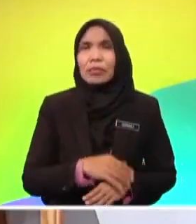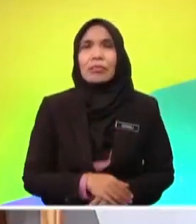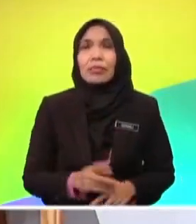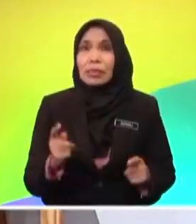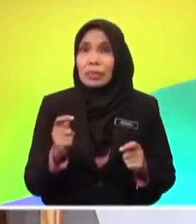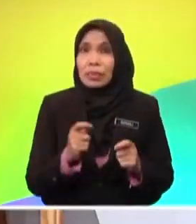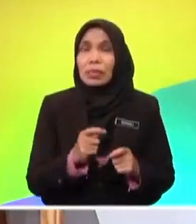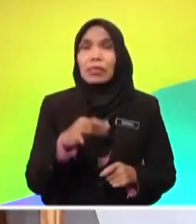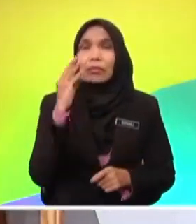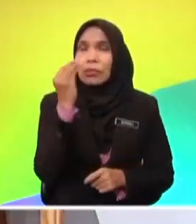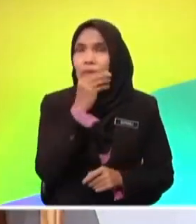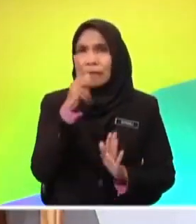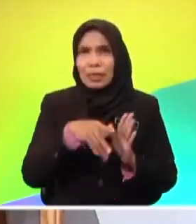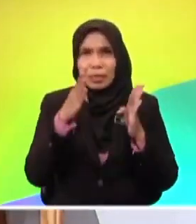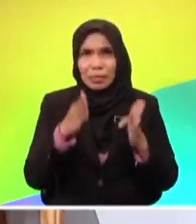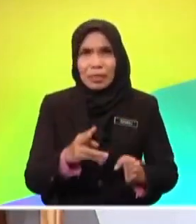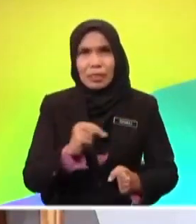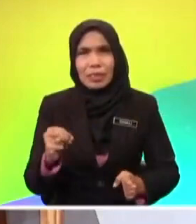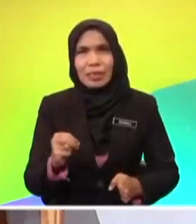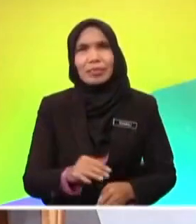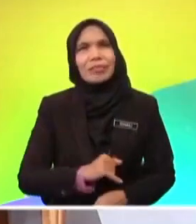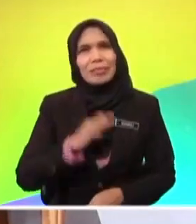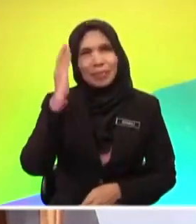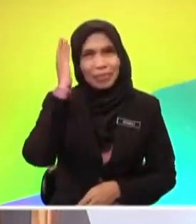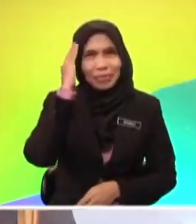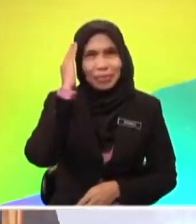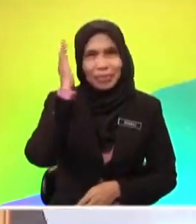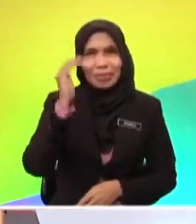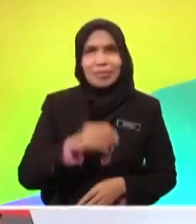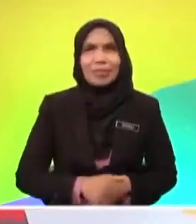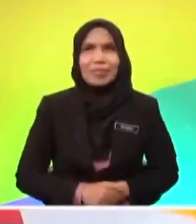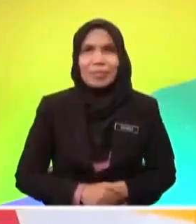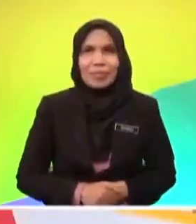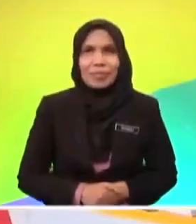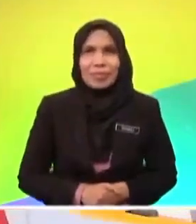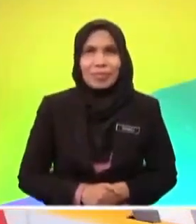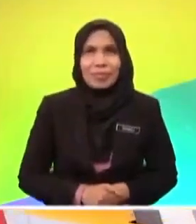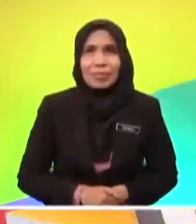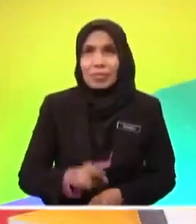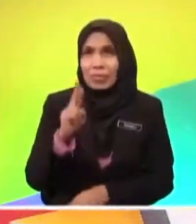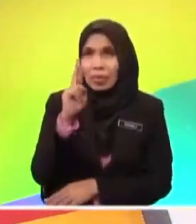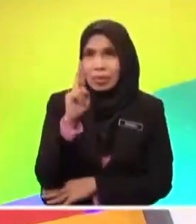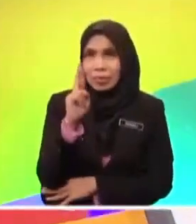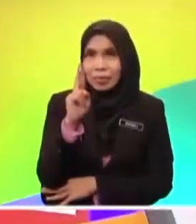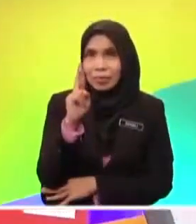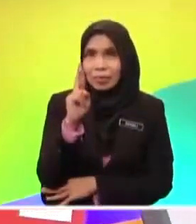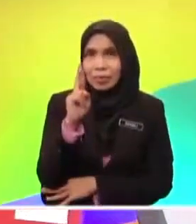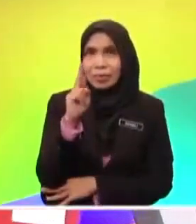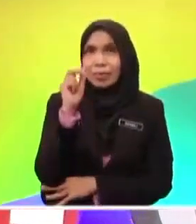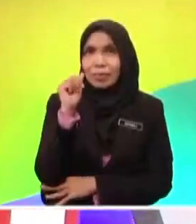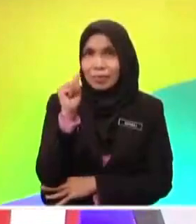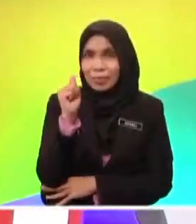sini, saya rasa saya tahu jawapannya. Okey, apa dia, Karina? R. R.